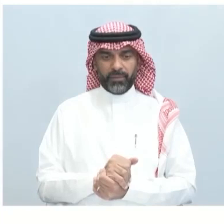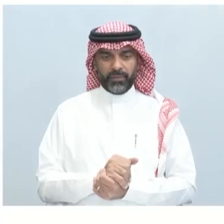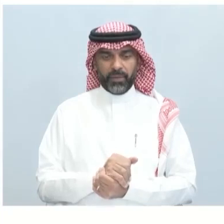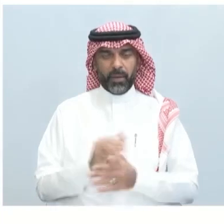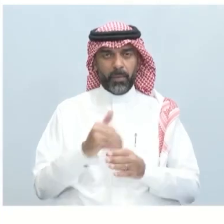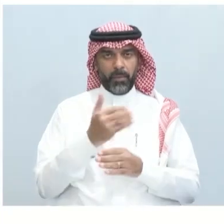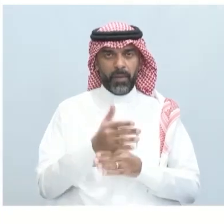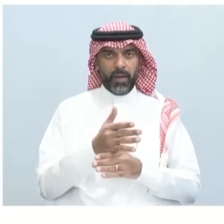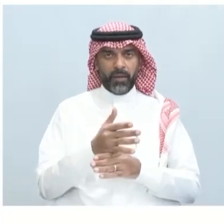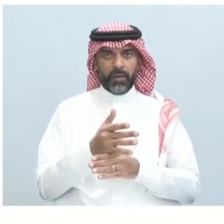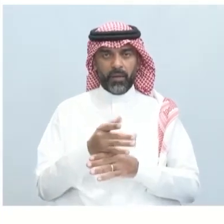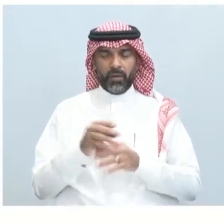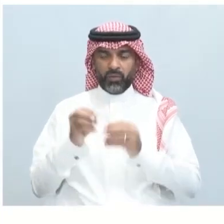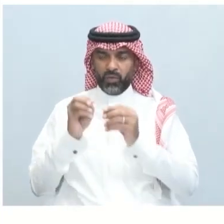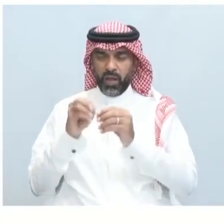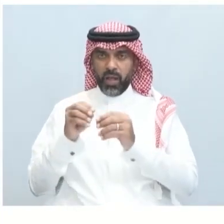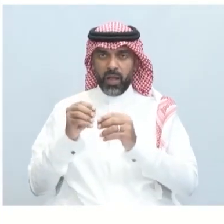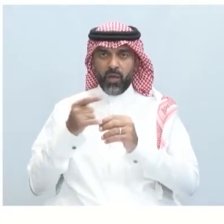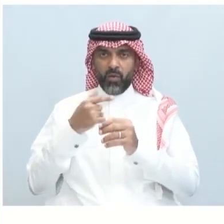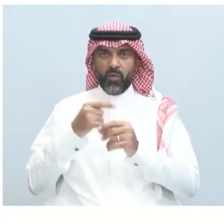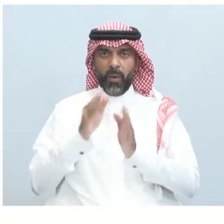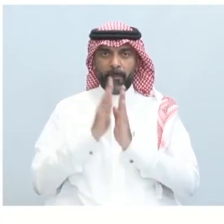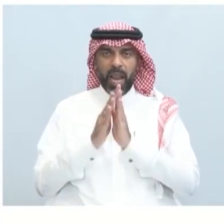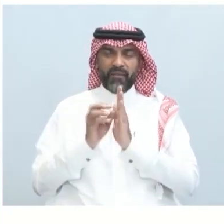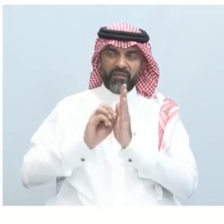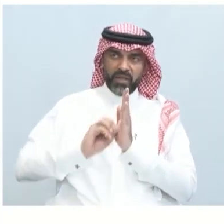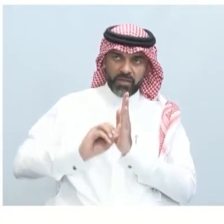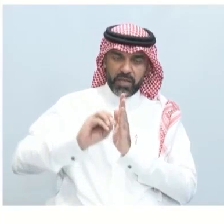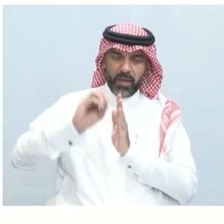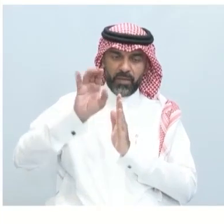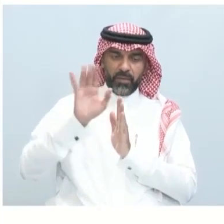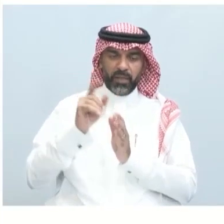بعد ذلك Upload File، نقوم بتحميل الملف بصيغة